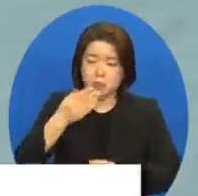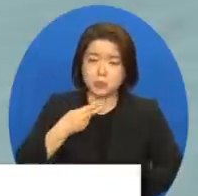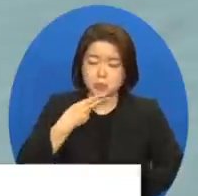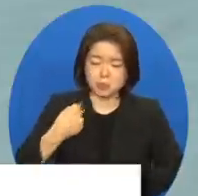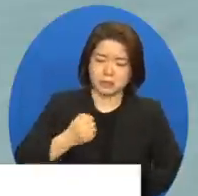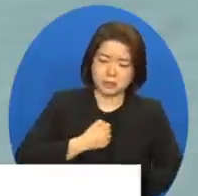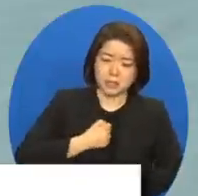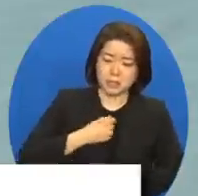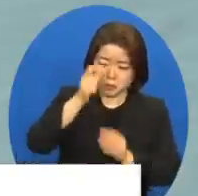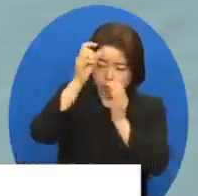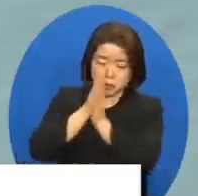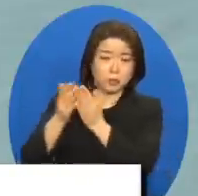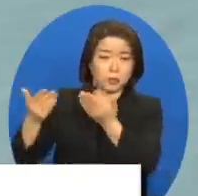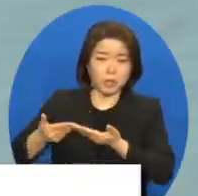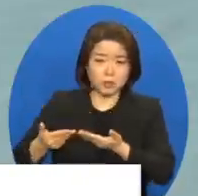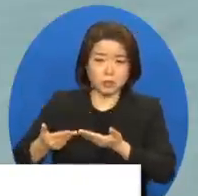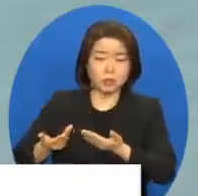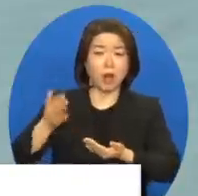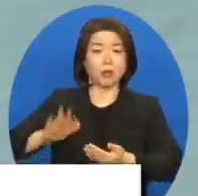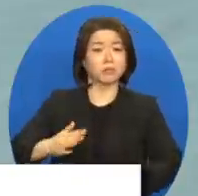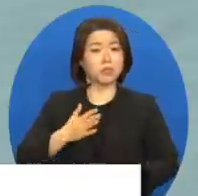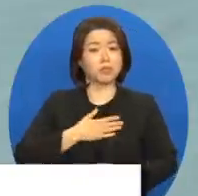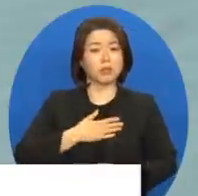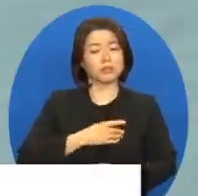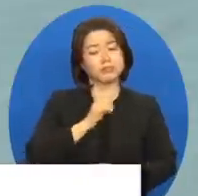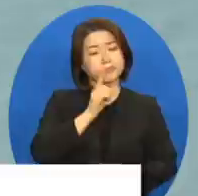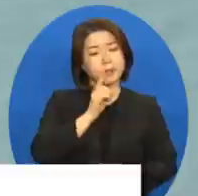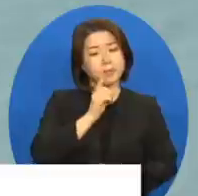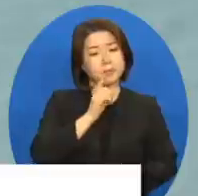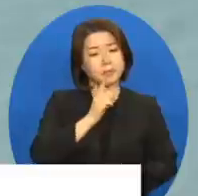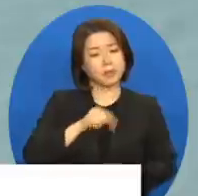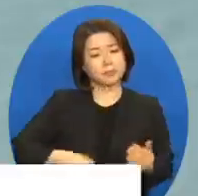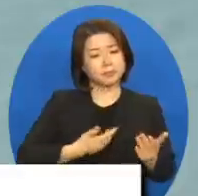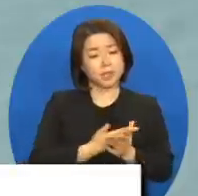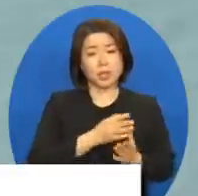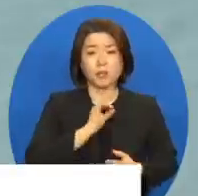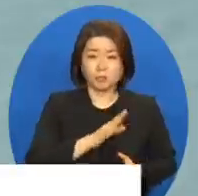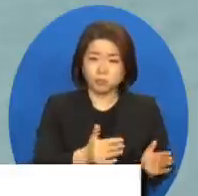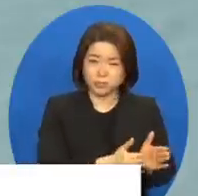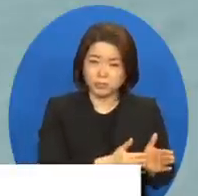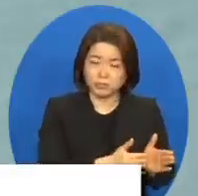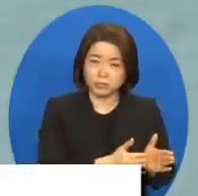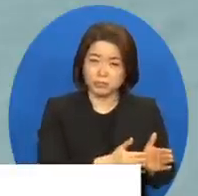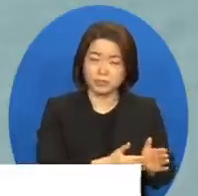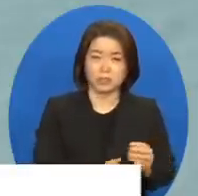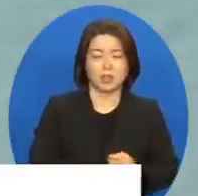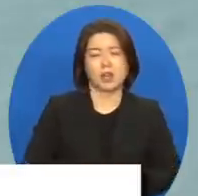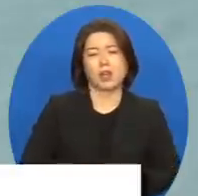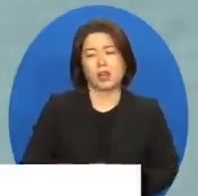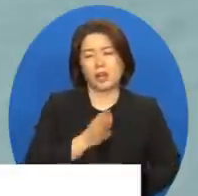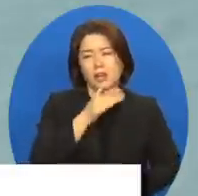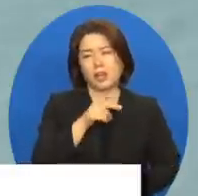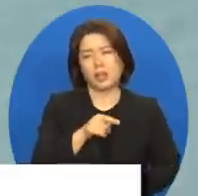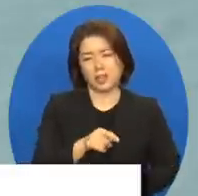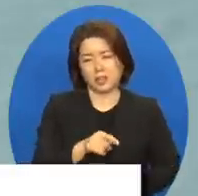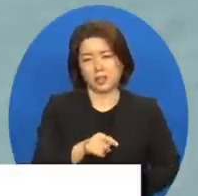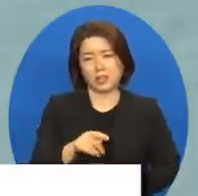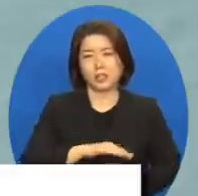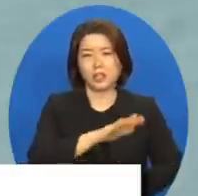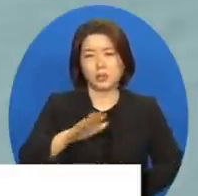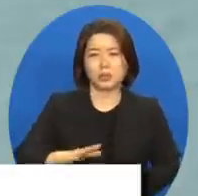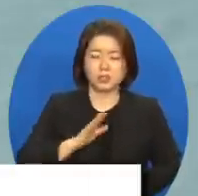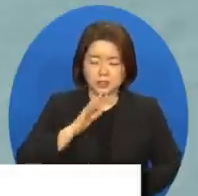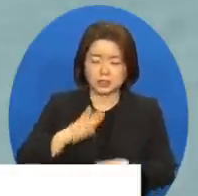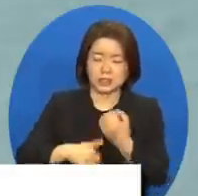기도하시고 우리는 그냥 입술로만 회개하고 마니. 아, 이것이 진짜 우리가 하나님